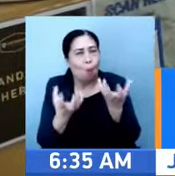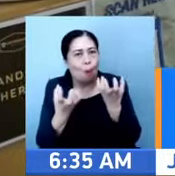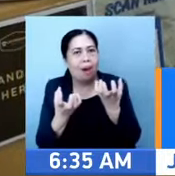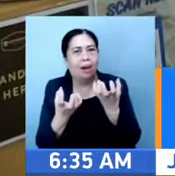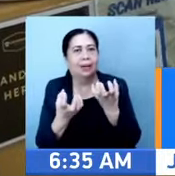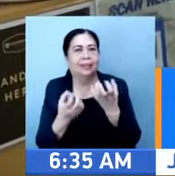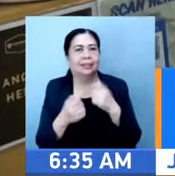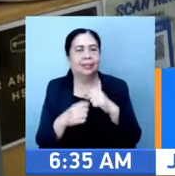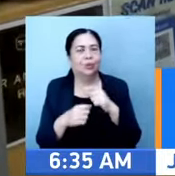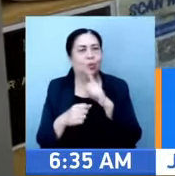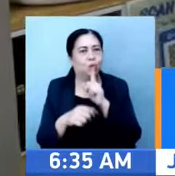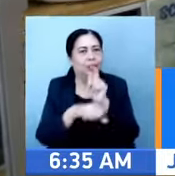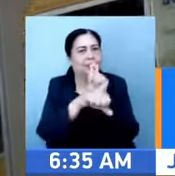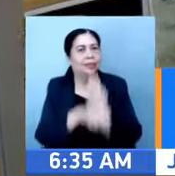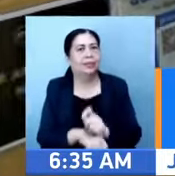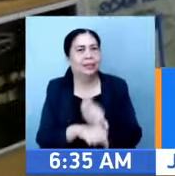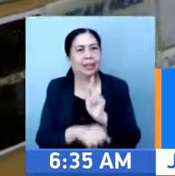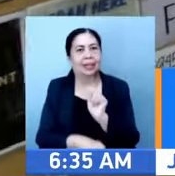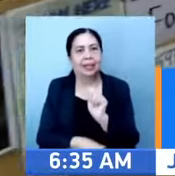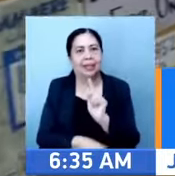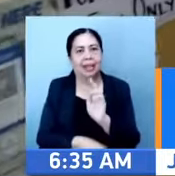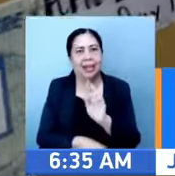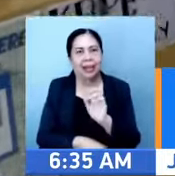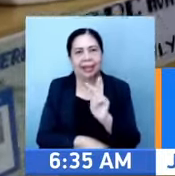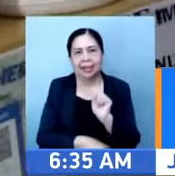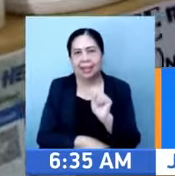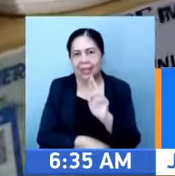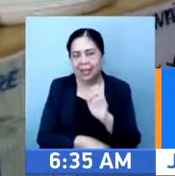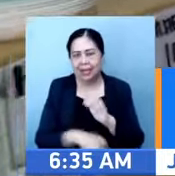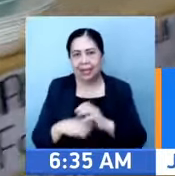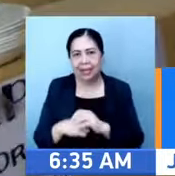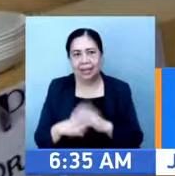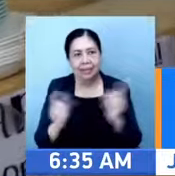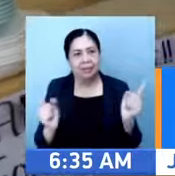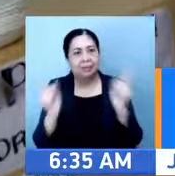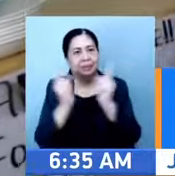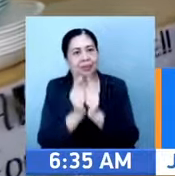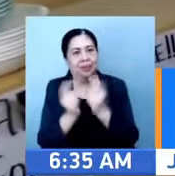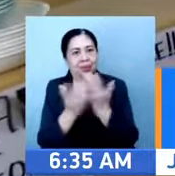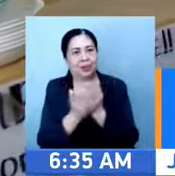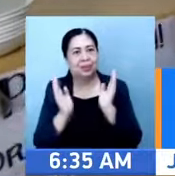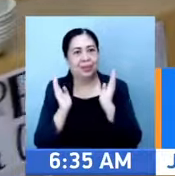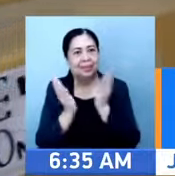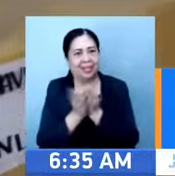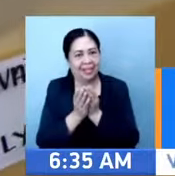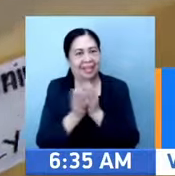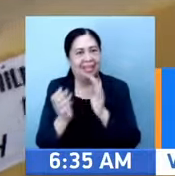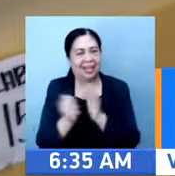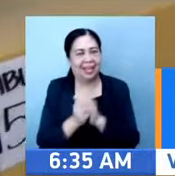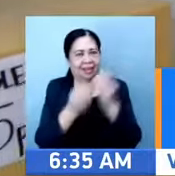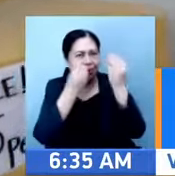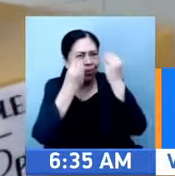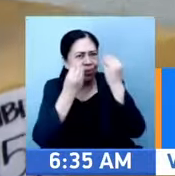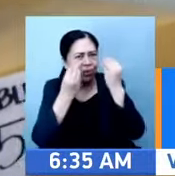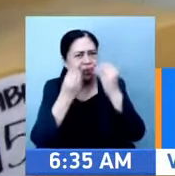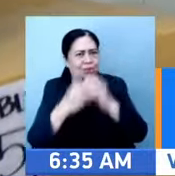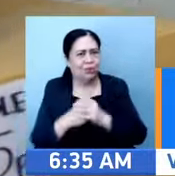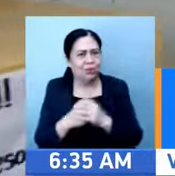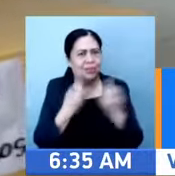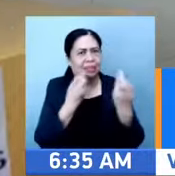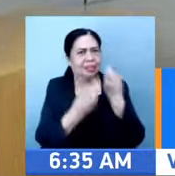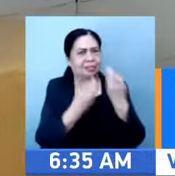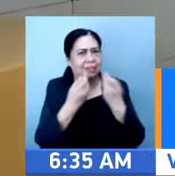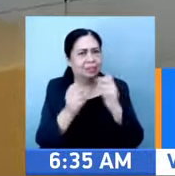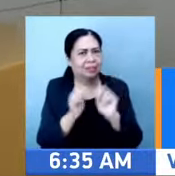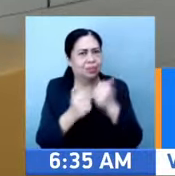At eto, na-meet natin yung bago nating kabarkada, si Chef Monclong, para ituro sa atin and explain yung kanilang proseso dito